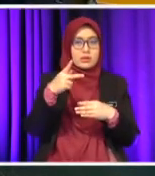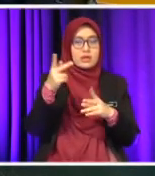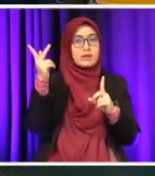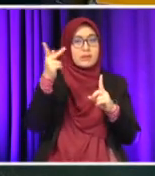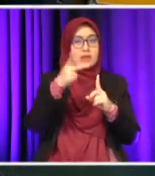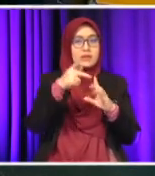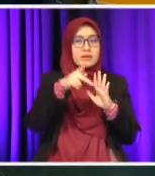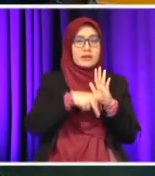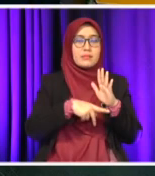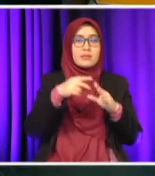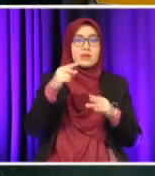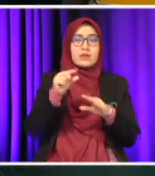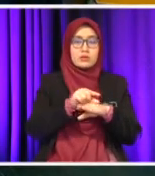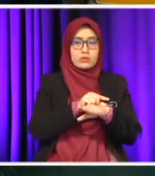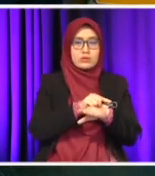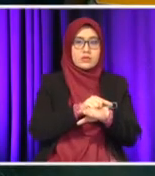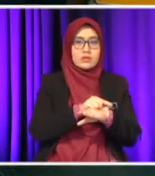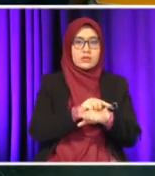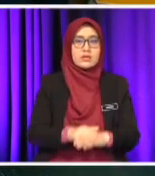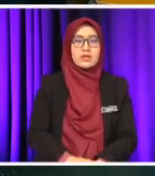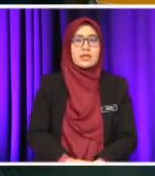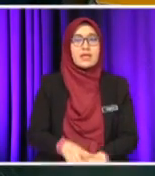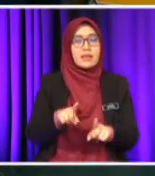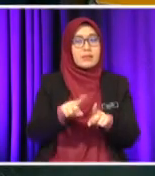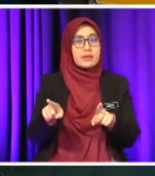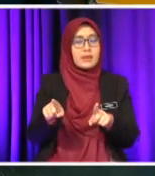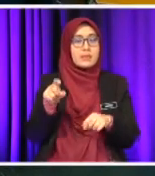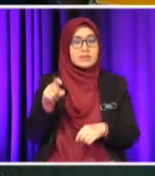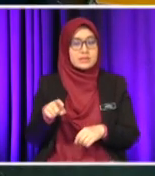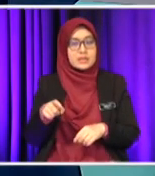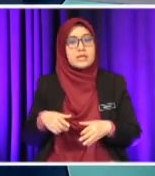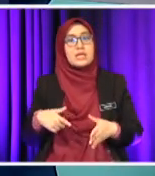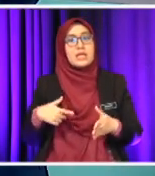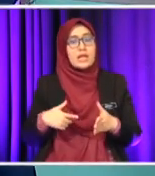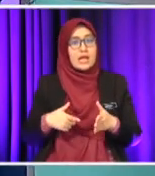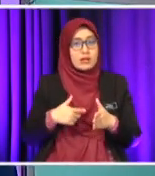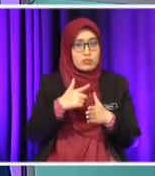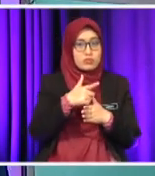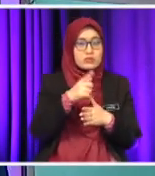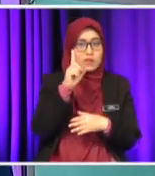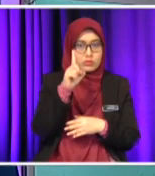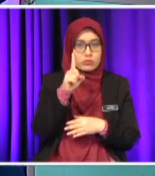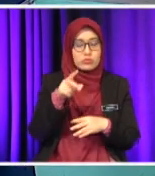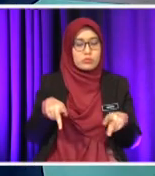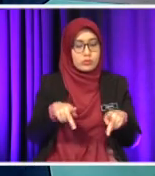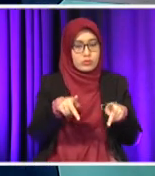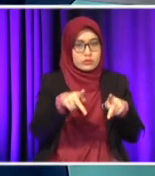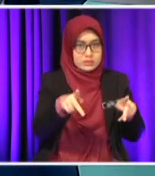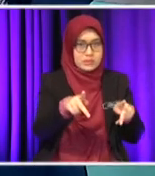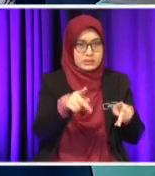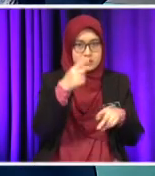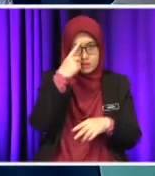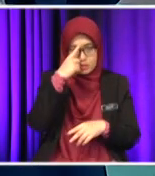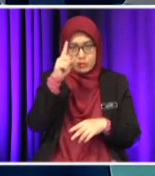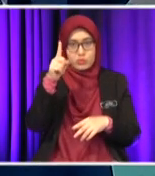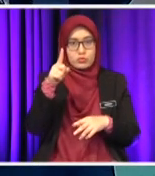satu proses yang dilakukan oleh pihak pengelola tentang sesuatu produk yang untuk memaksa dan